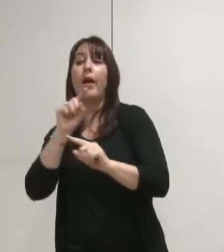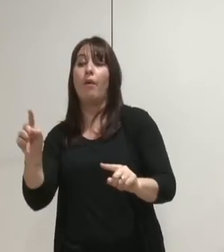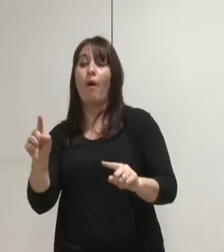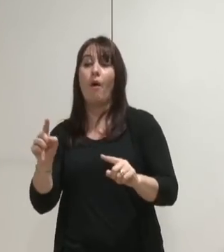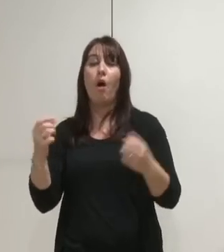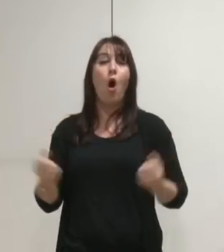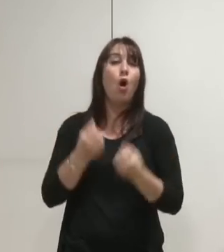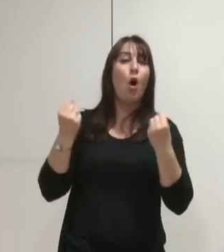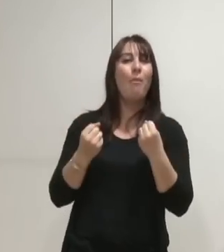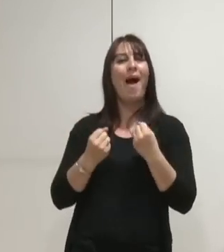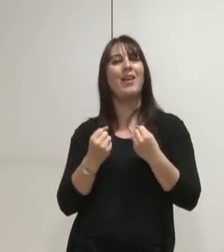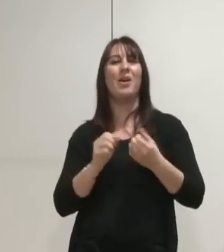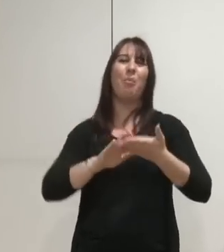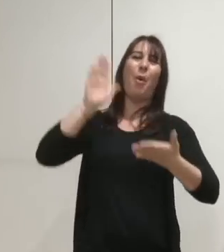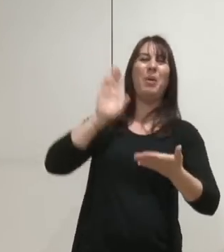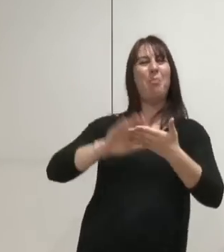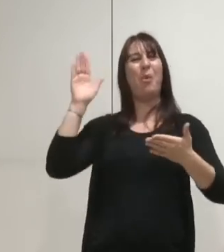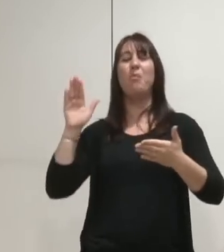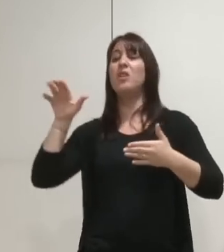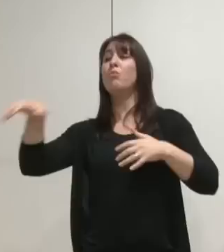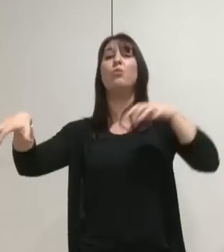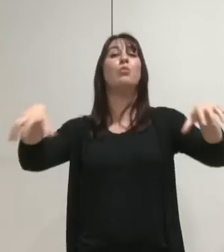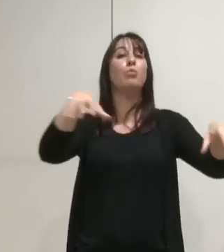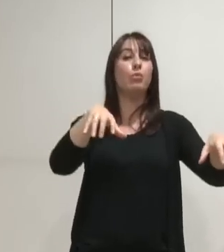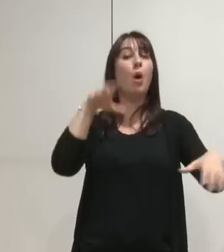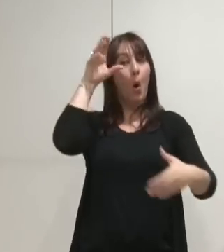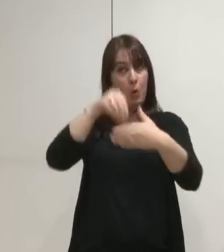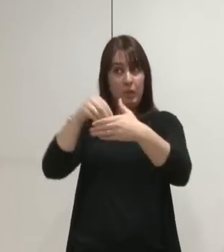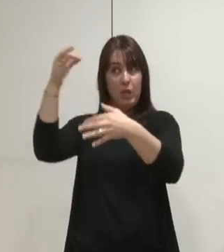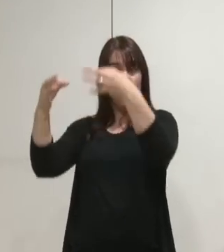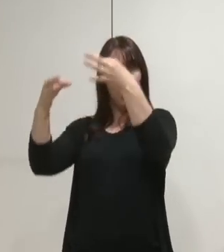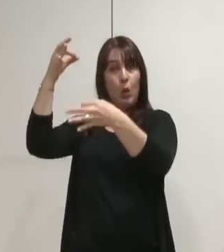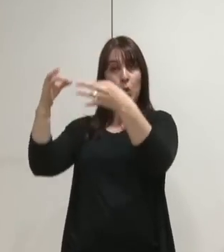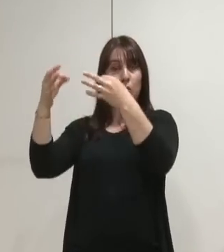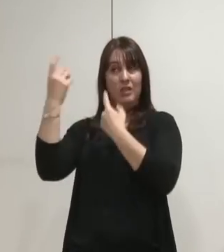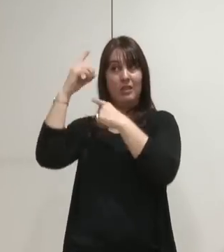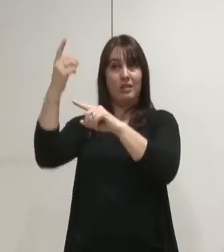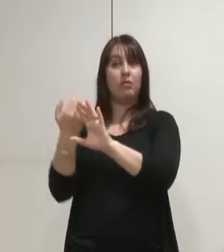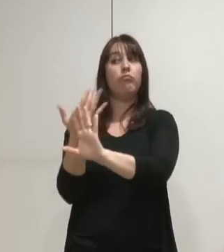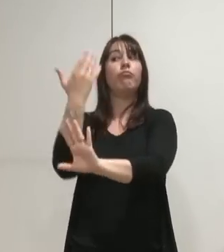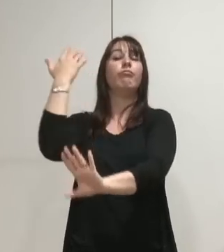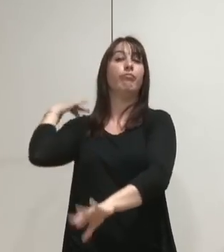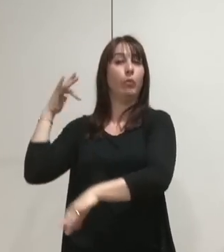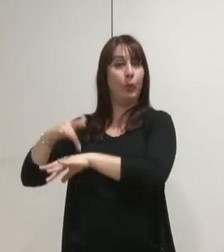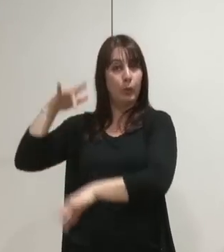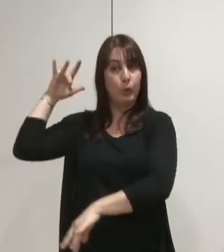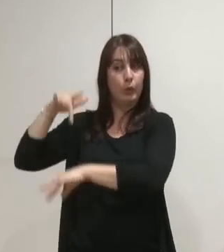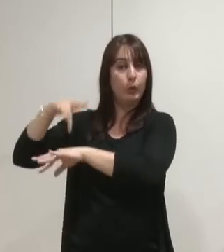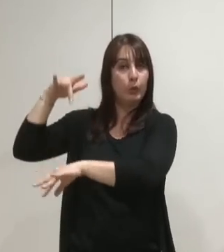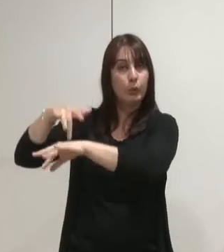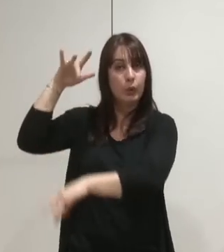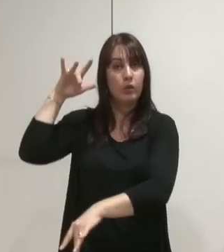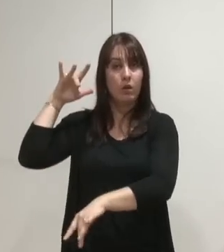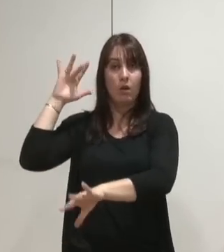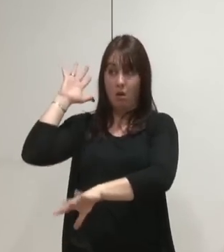campagne des uns et des autres mais aussi des actions en justice qui ont été intentées par le passé et jusque pendant la